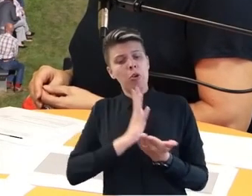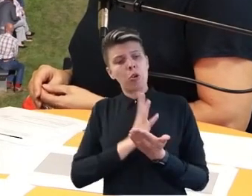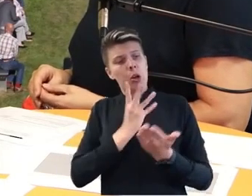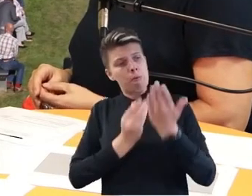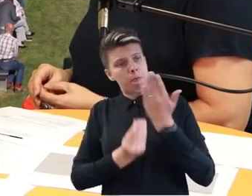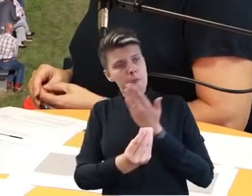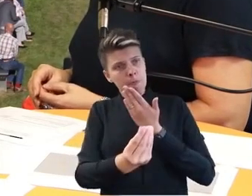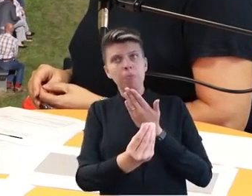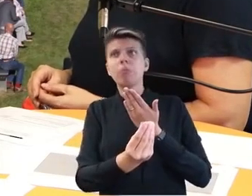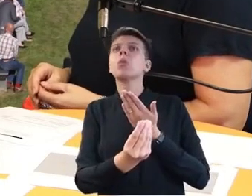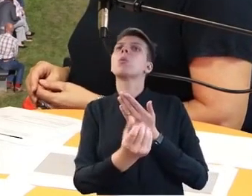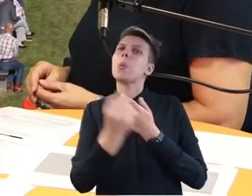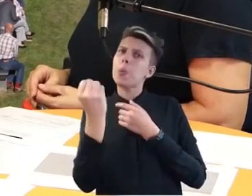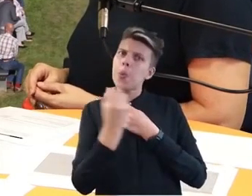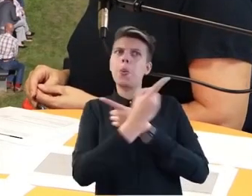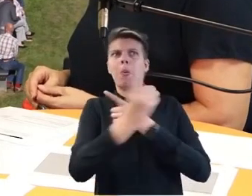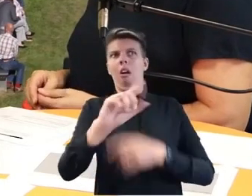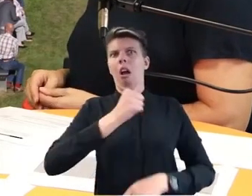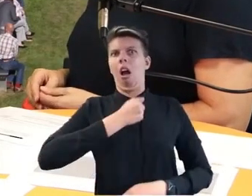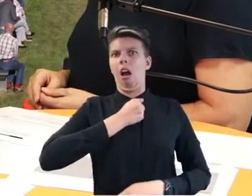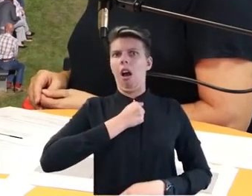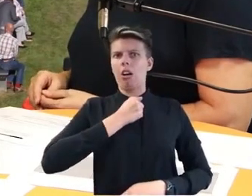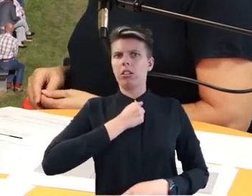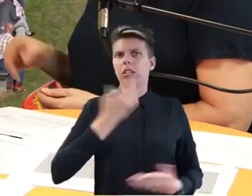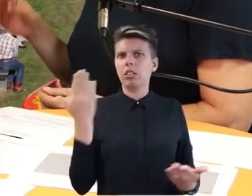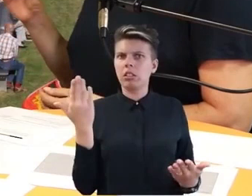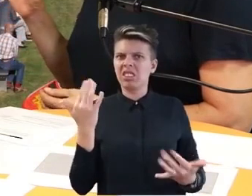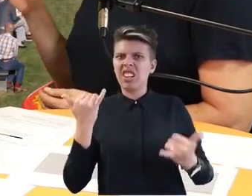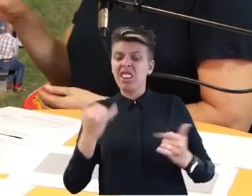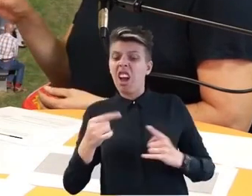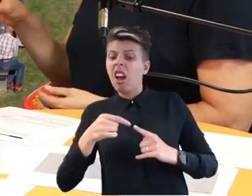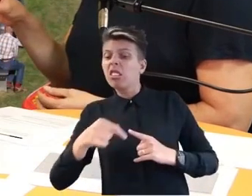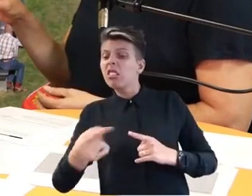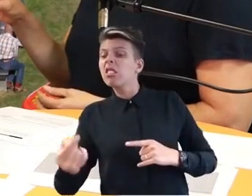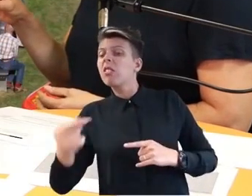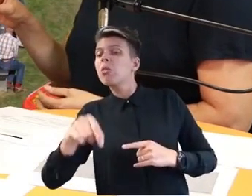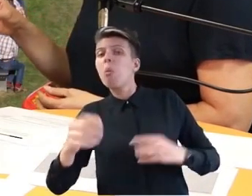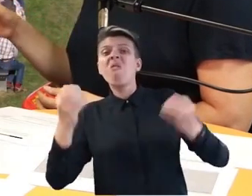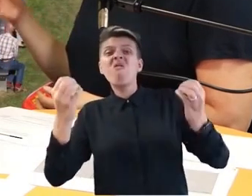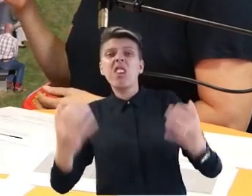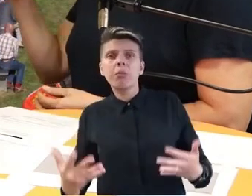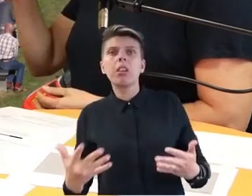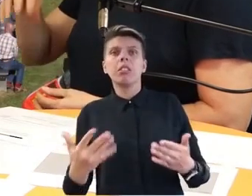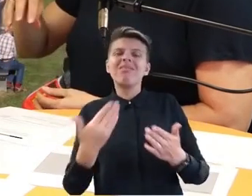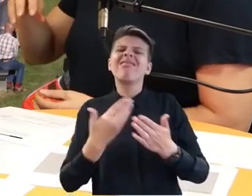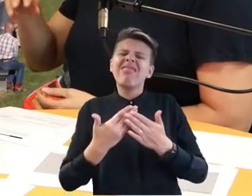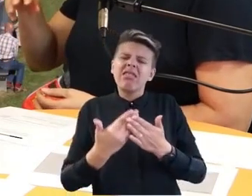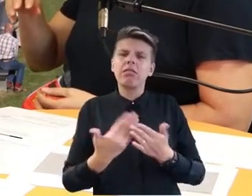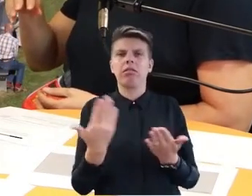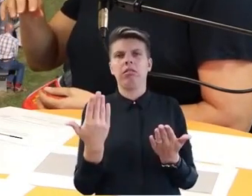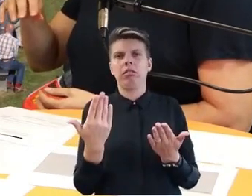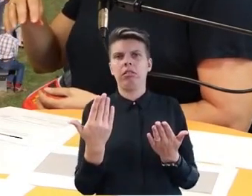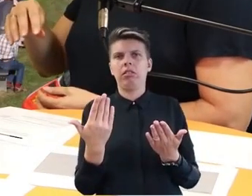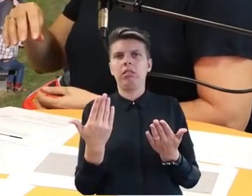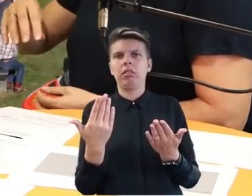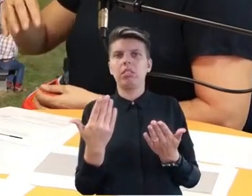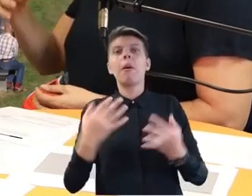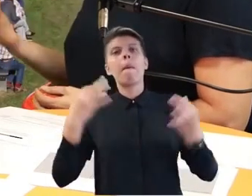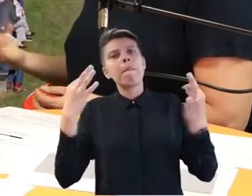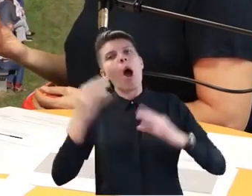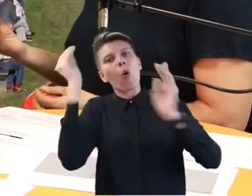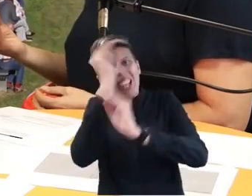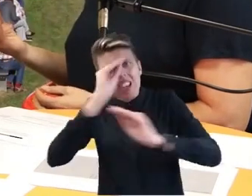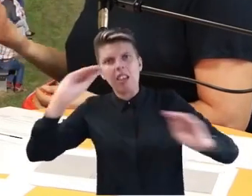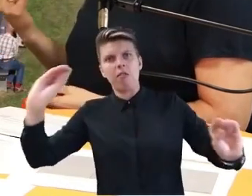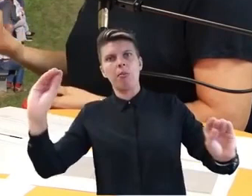definitiv angst was passiert denn da das ist wahrscheinlich auch etwas wo sie jetzt sagen ja aber um die angst zu nehmen brauchen die